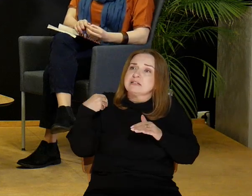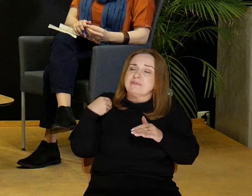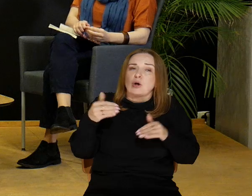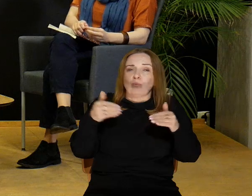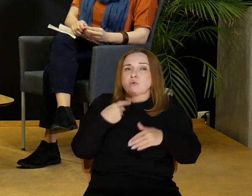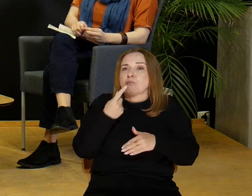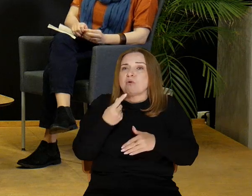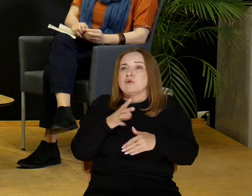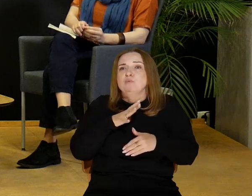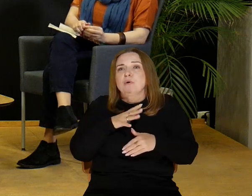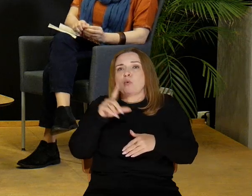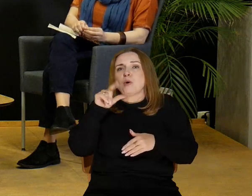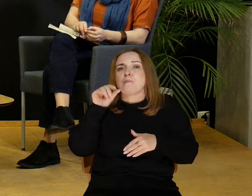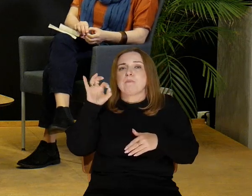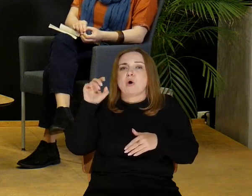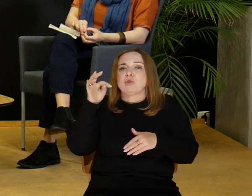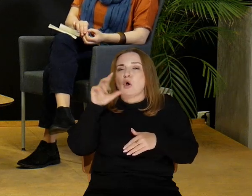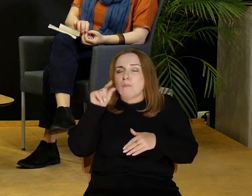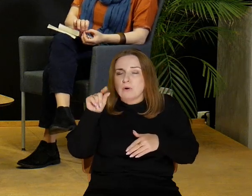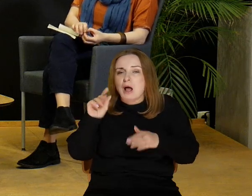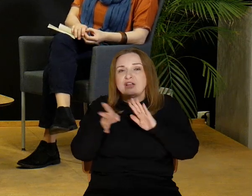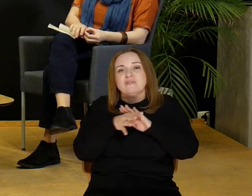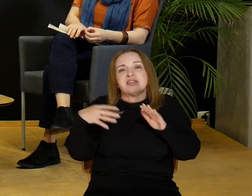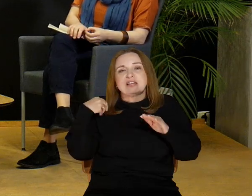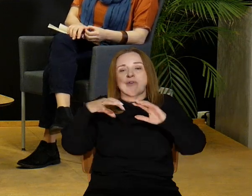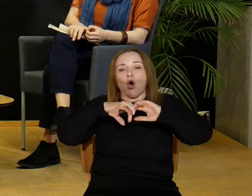potopu, a w XIX wieku o traumie rozbiorów. Dziękuję.